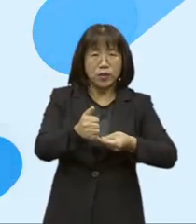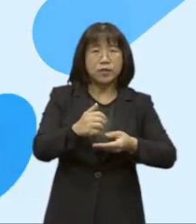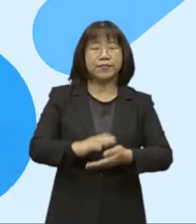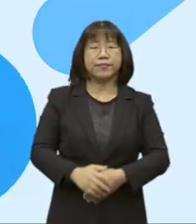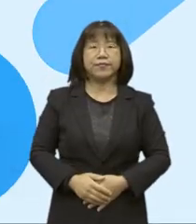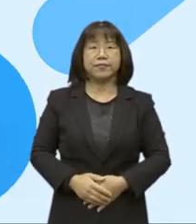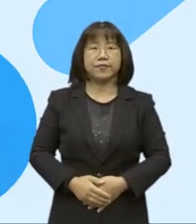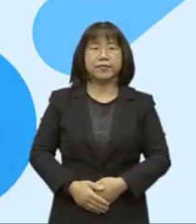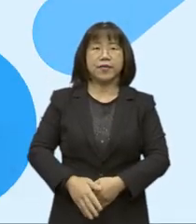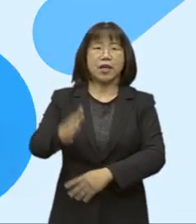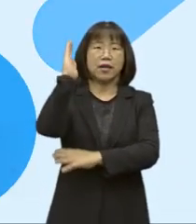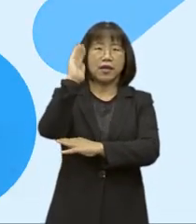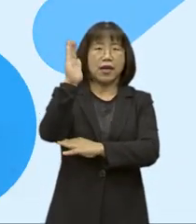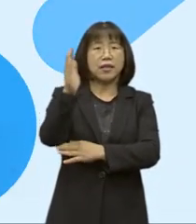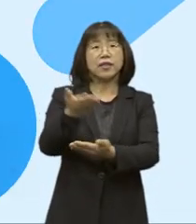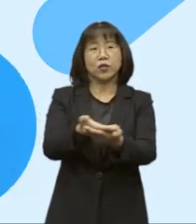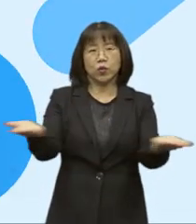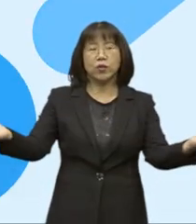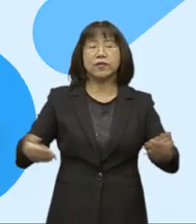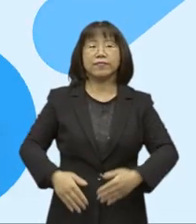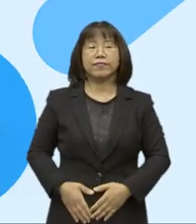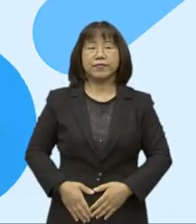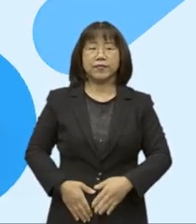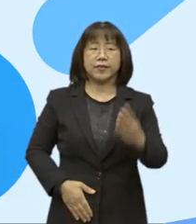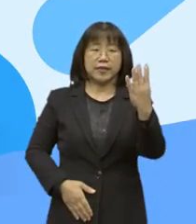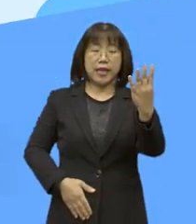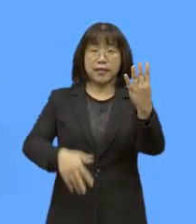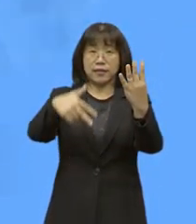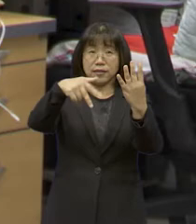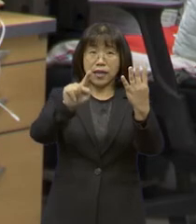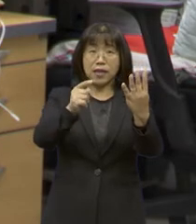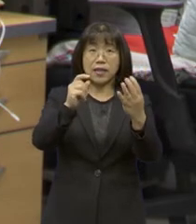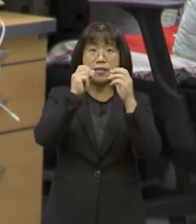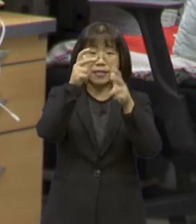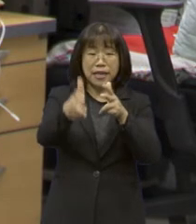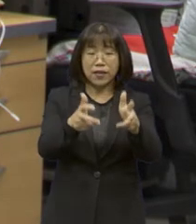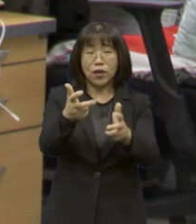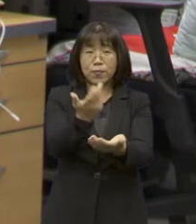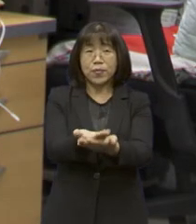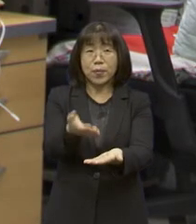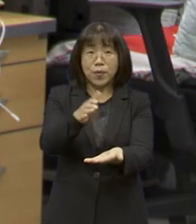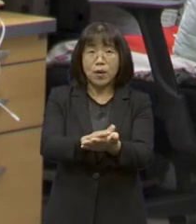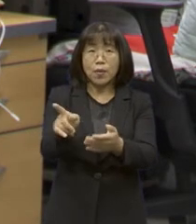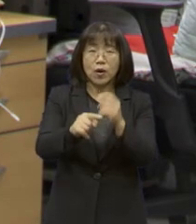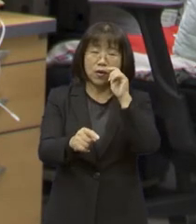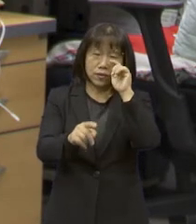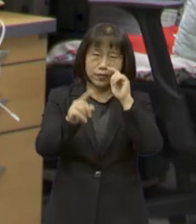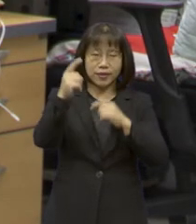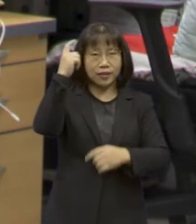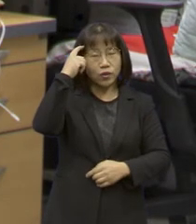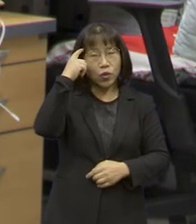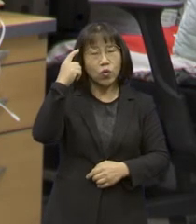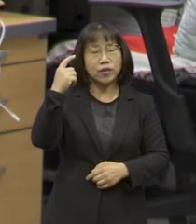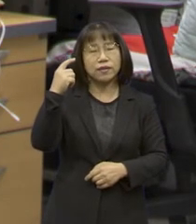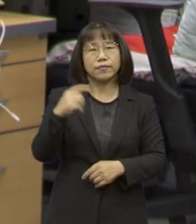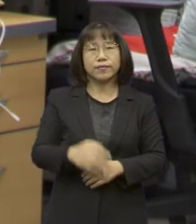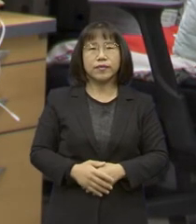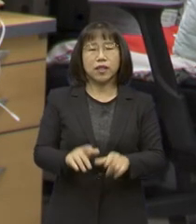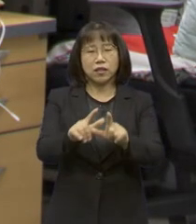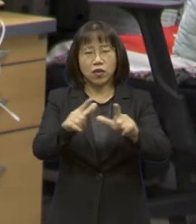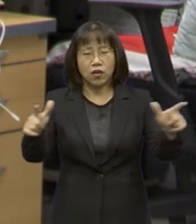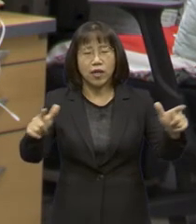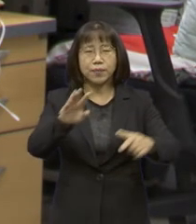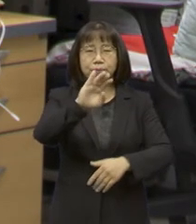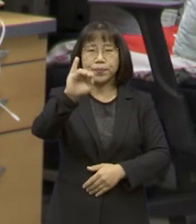4차 산업혁명을 주제로 강의를 펼칩니다. 4차 산업혁명인 인공지능, 빅데이터, 사물